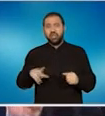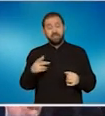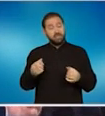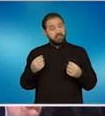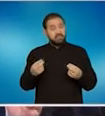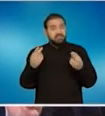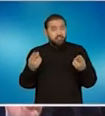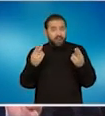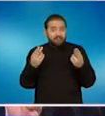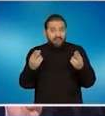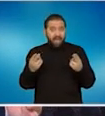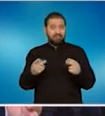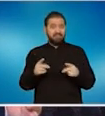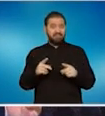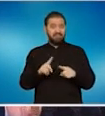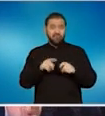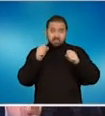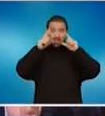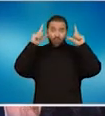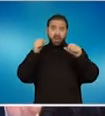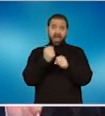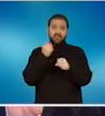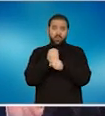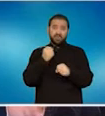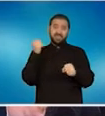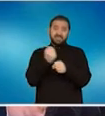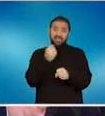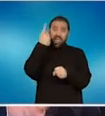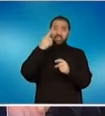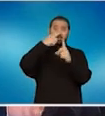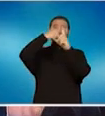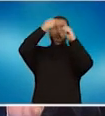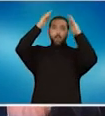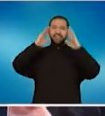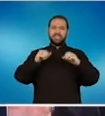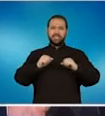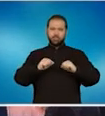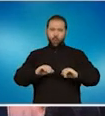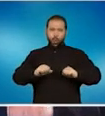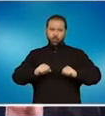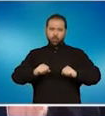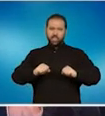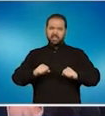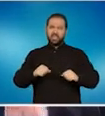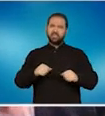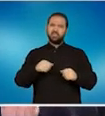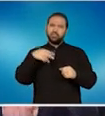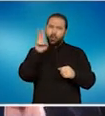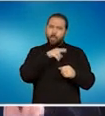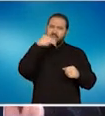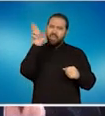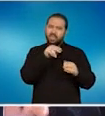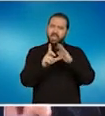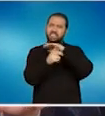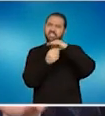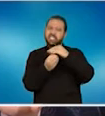e performanță. Să faci o biserică, să o consolidezi, să o înfrumusețezi, să o repictezi, să o